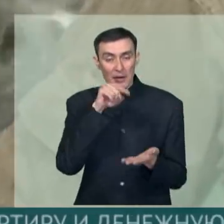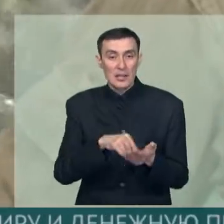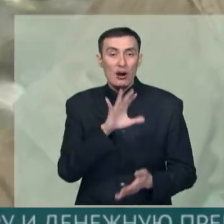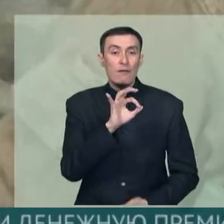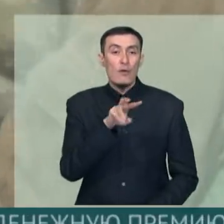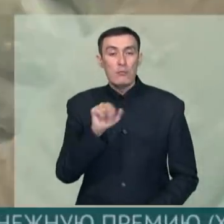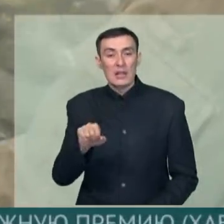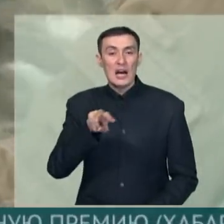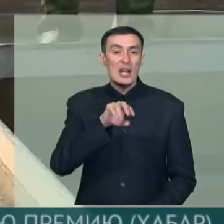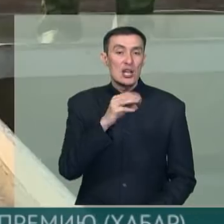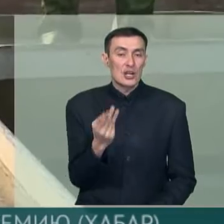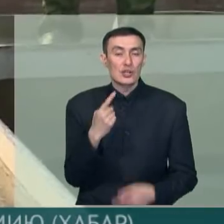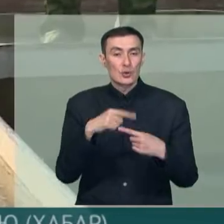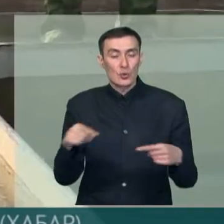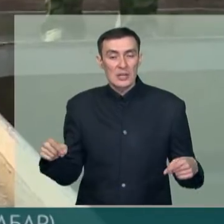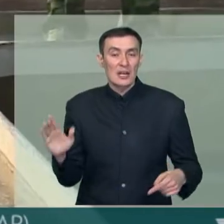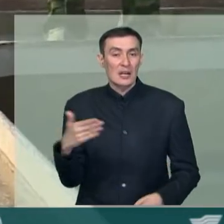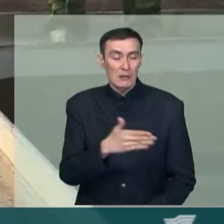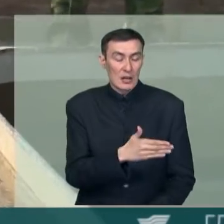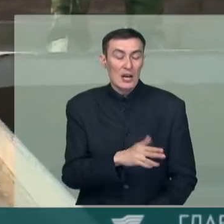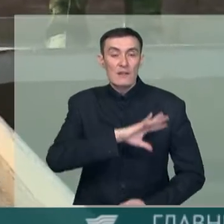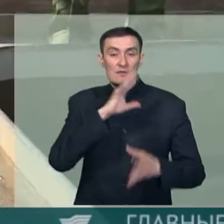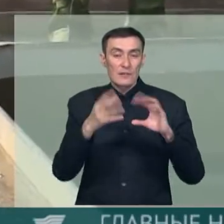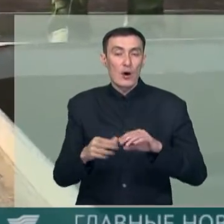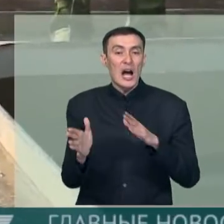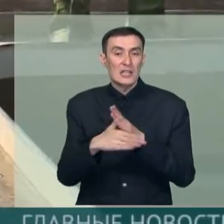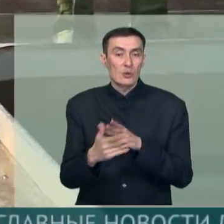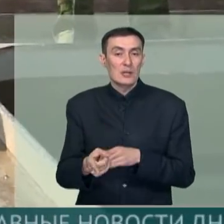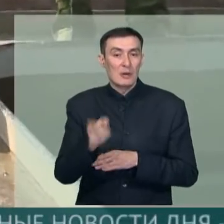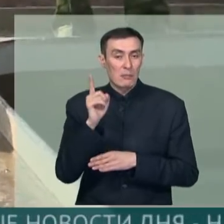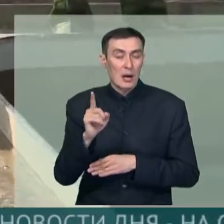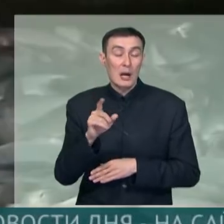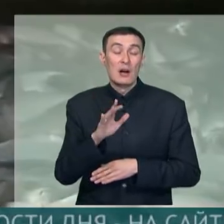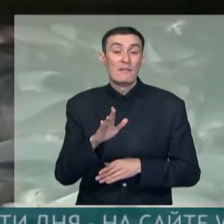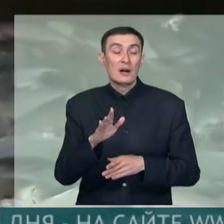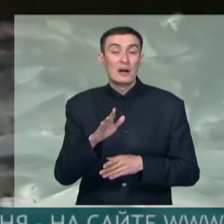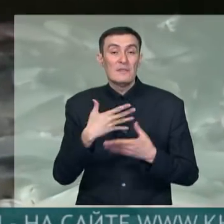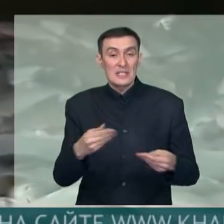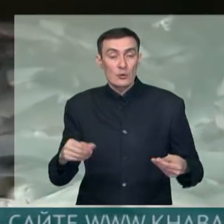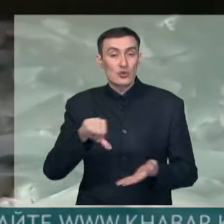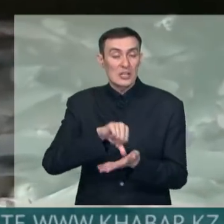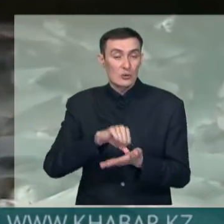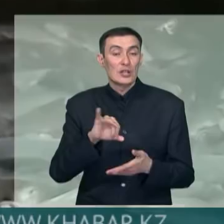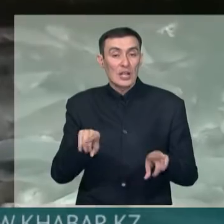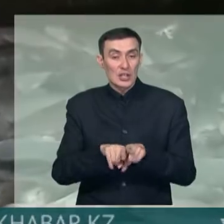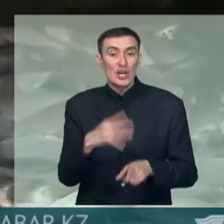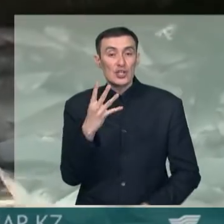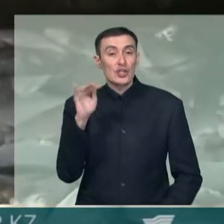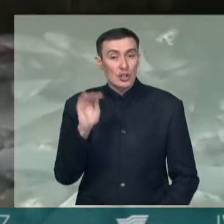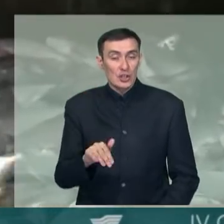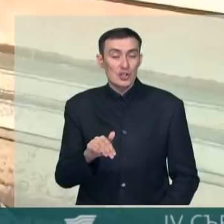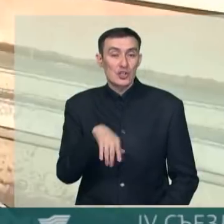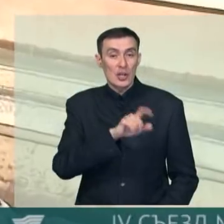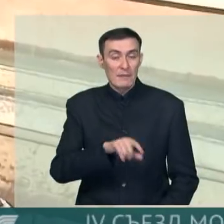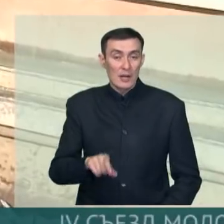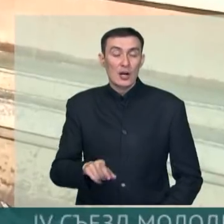и лещ, щука и карась, судак и сазан. Всего атырауским рыбакам, а в весенней путине принимает участие около 4000